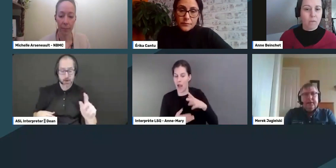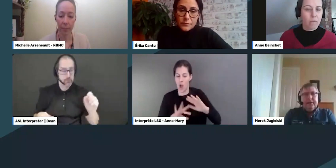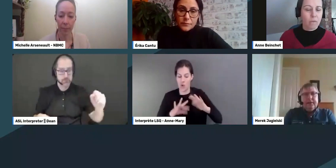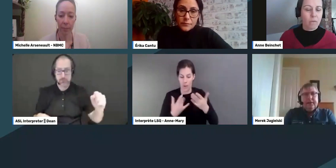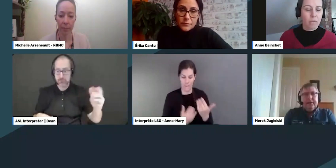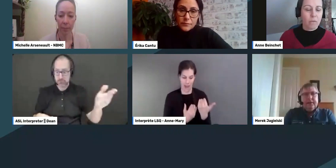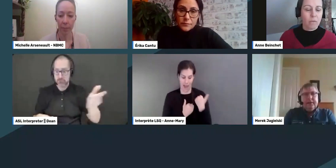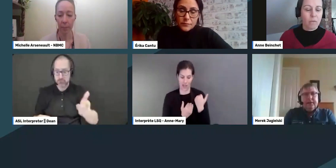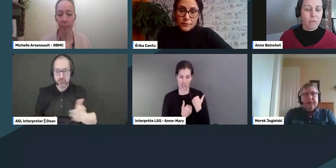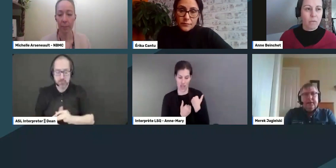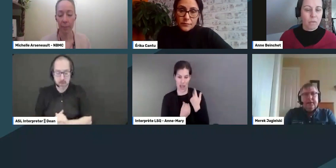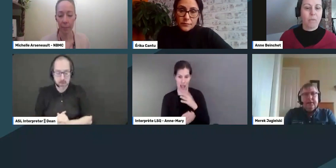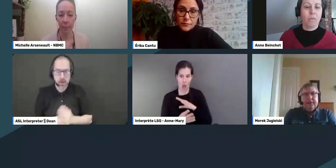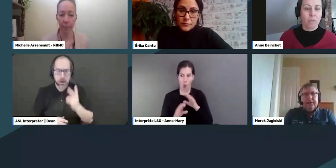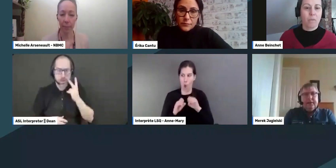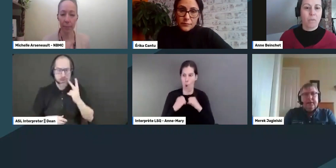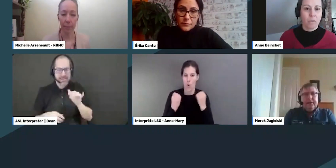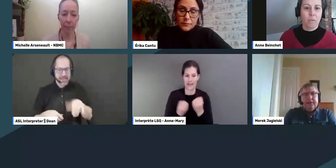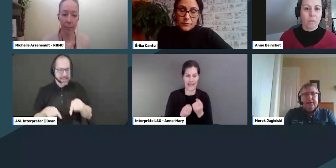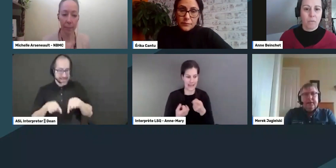Inaudible à l'interprète.